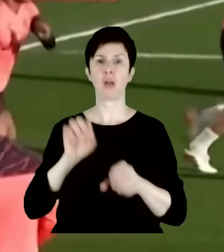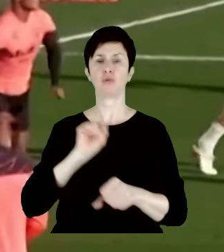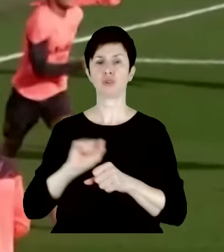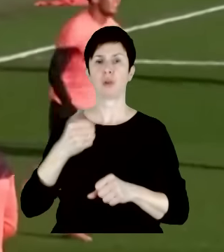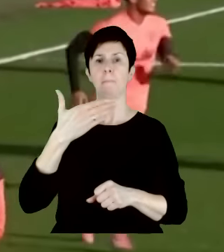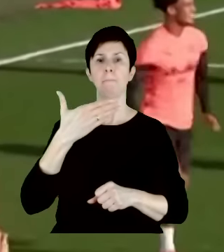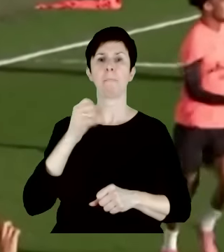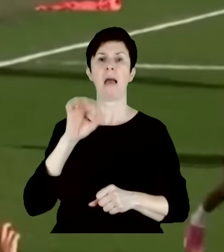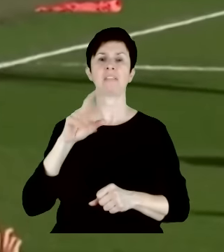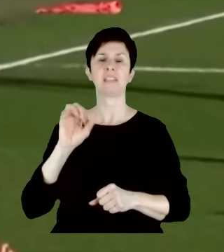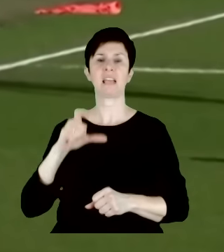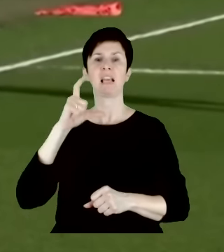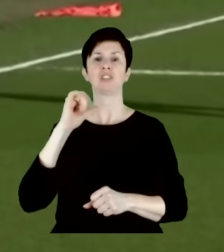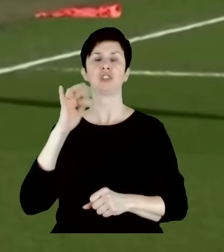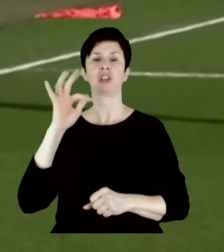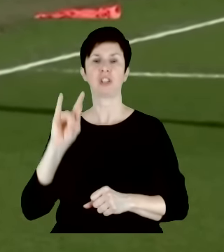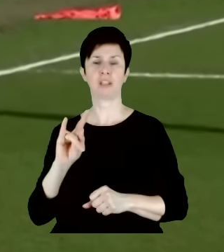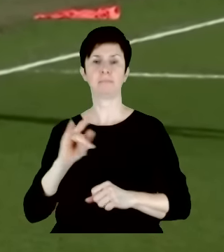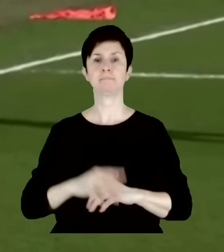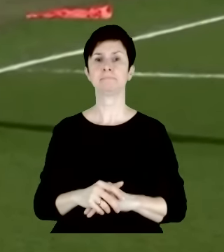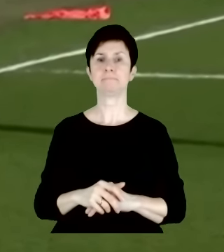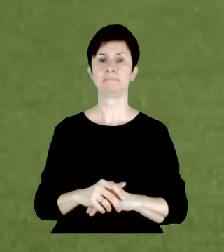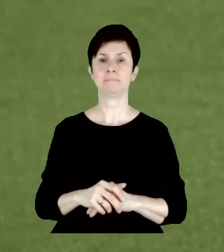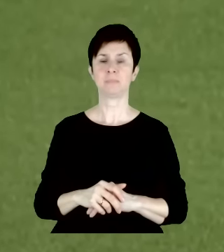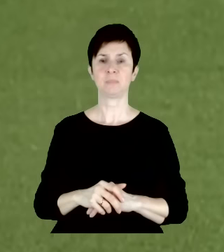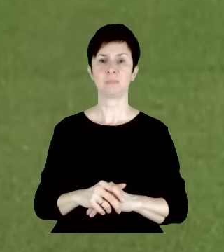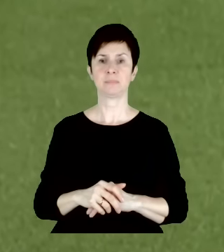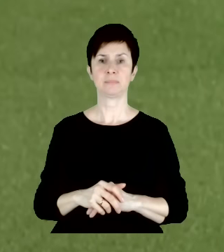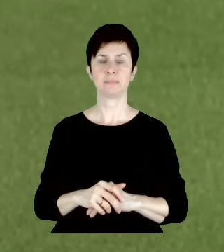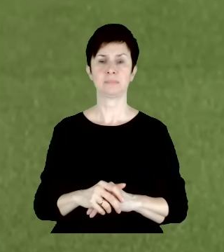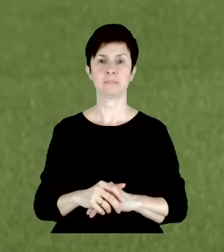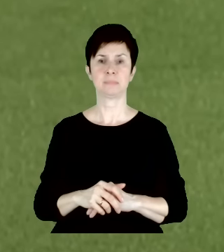City. Obywatele ograli FC Kopenhagę Kamila Grabary 3-1 i zdaje